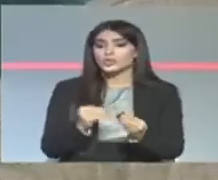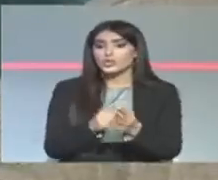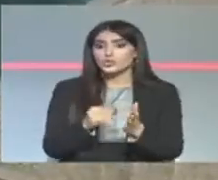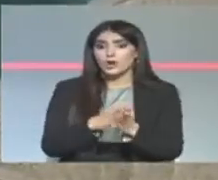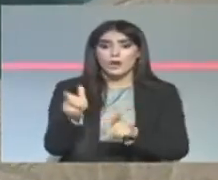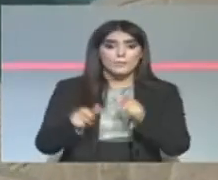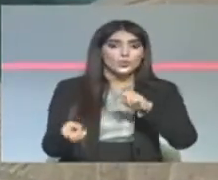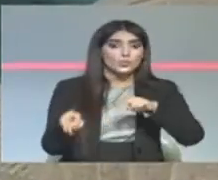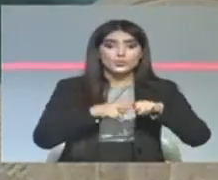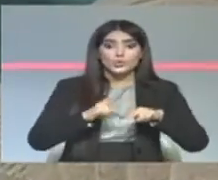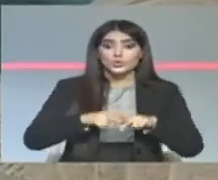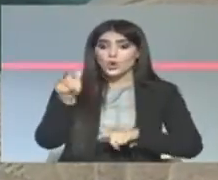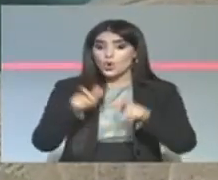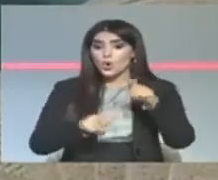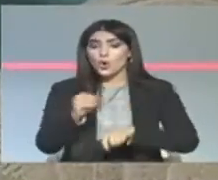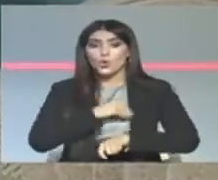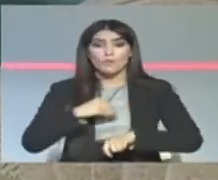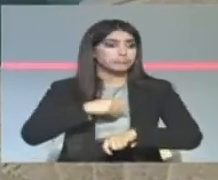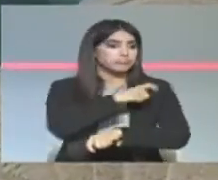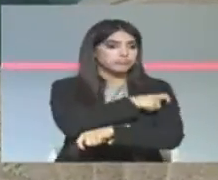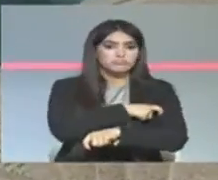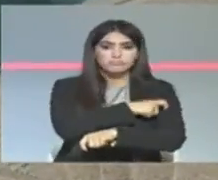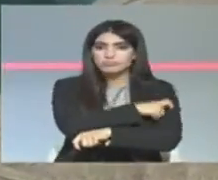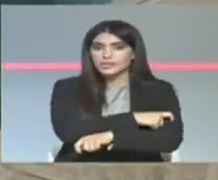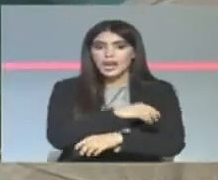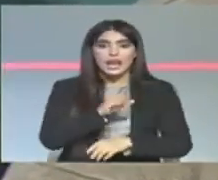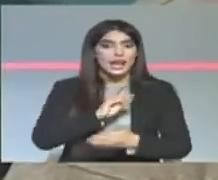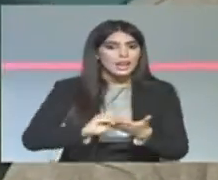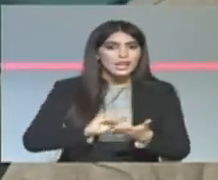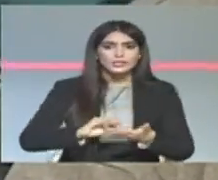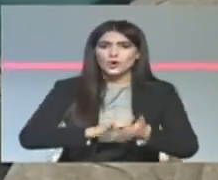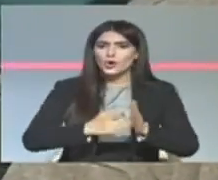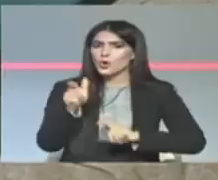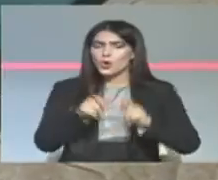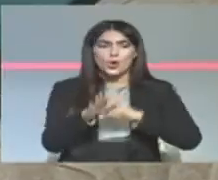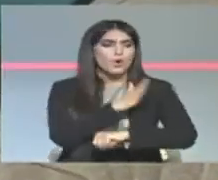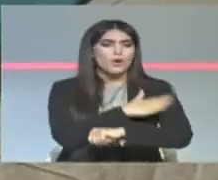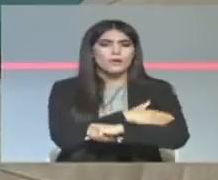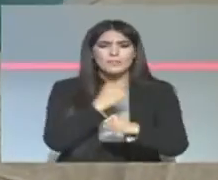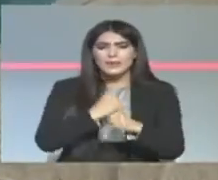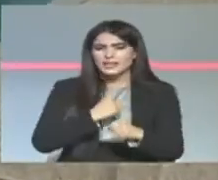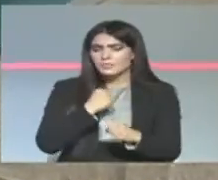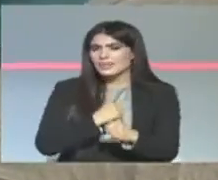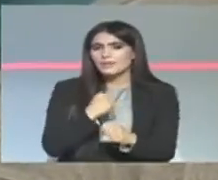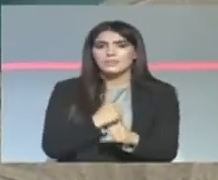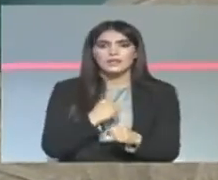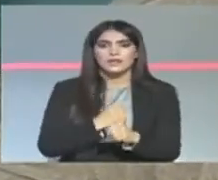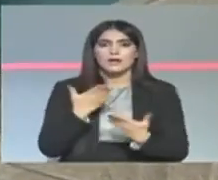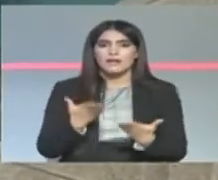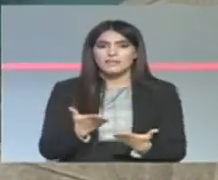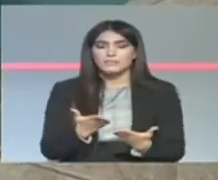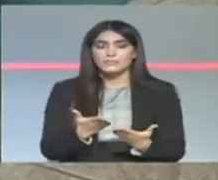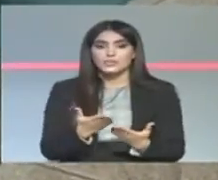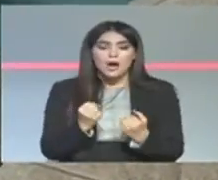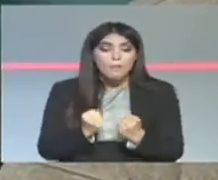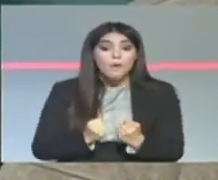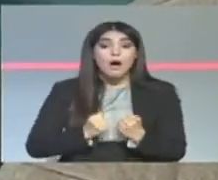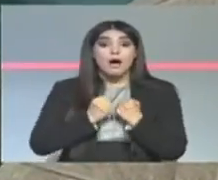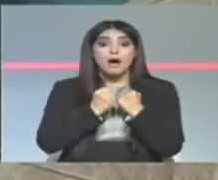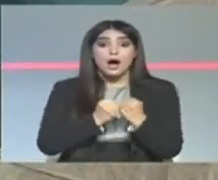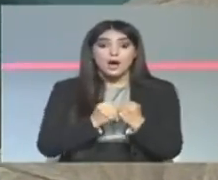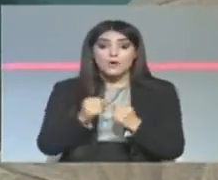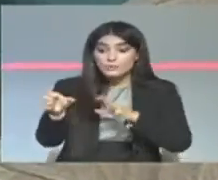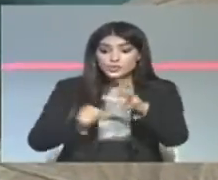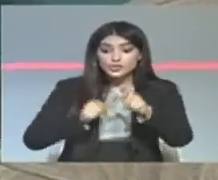الطبي شبه طبيعي العمل البلدين اقسم مجهود عشان حاولوا